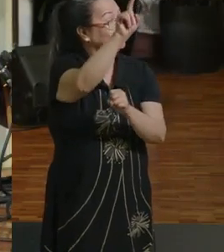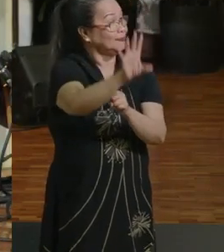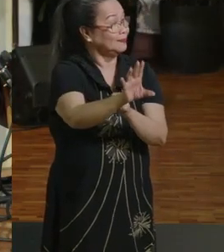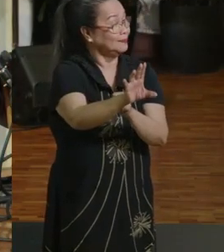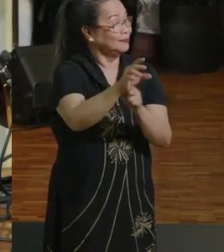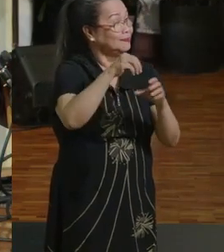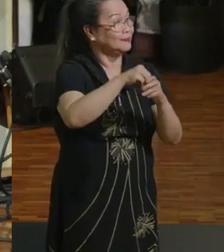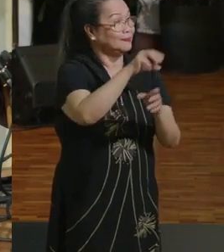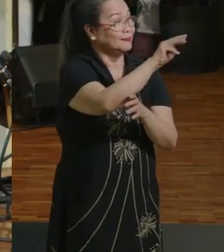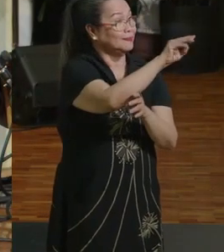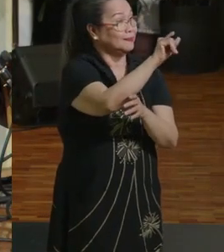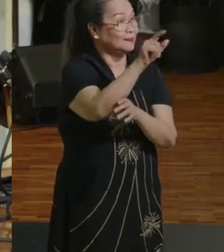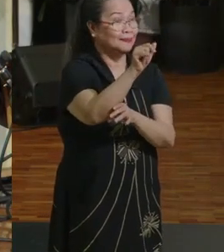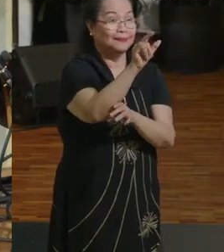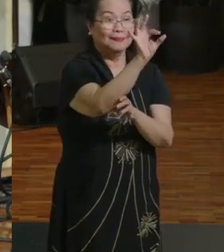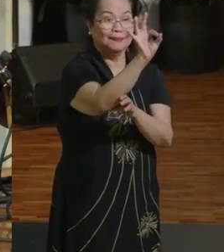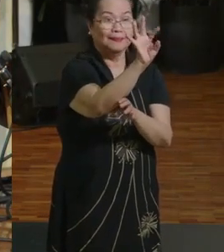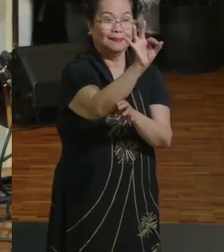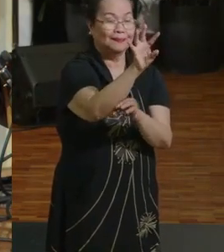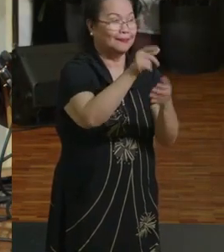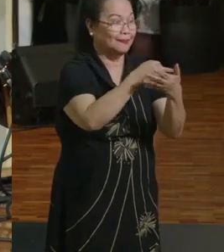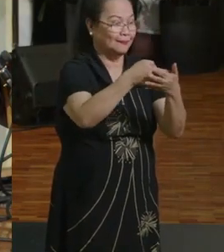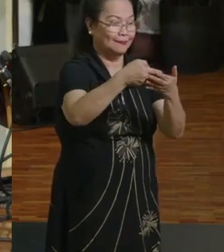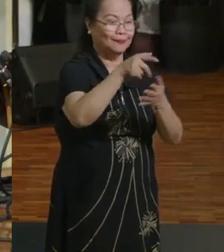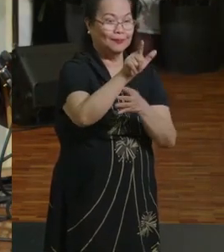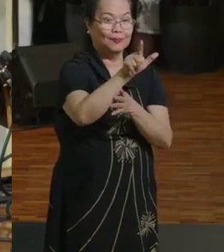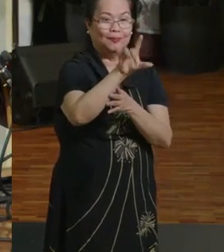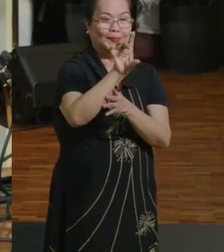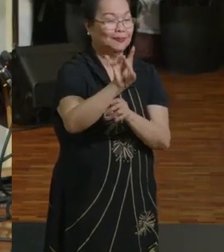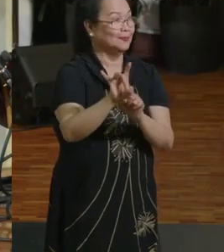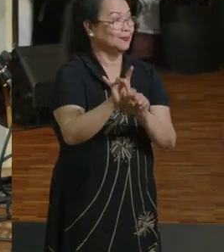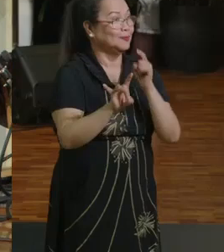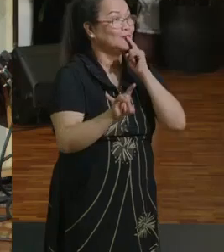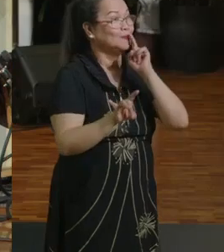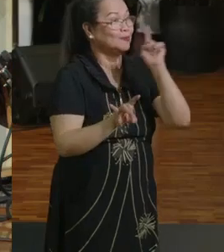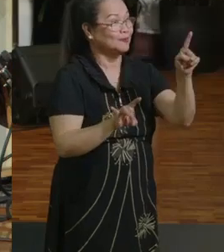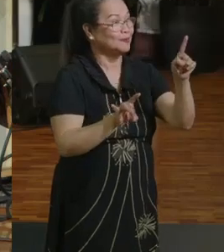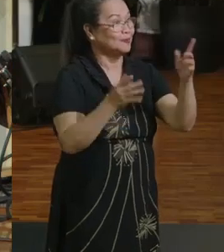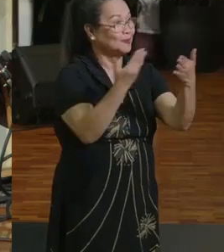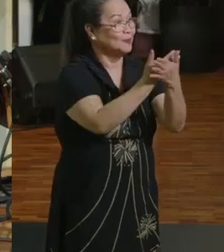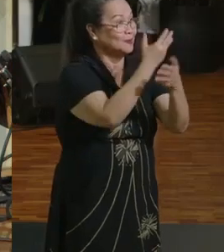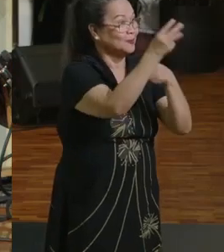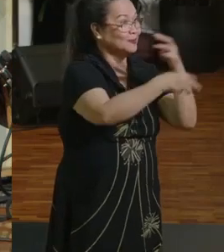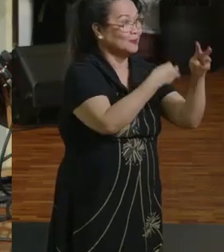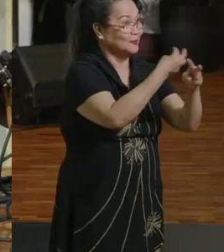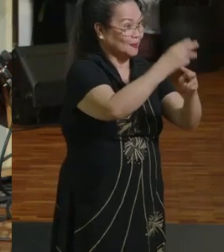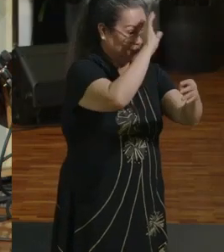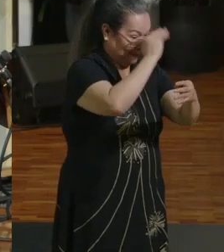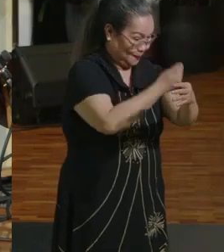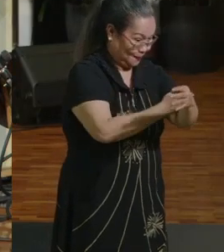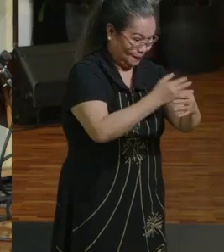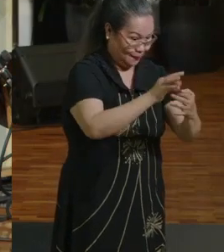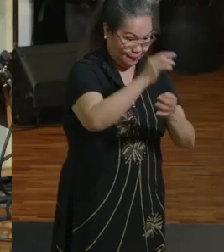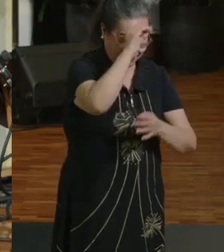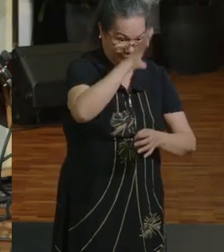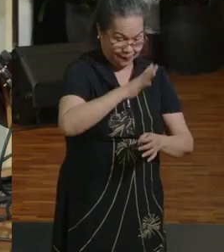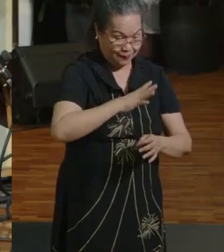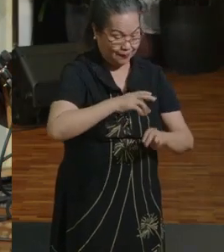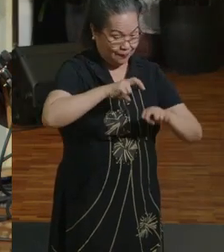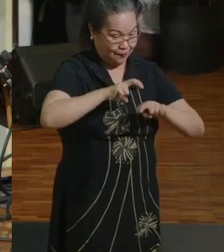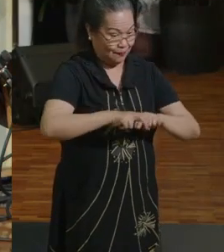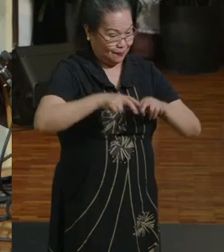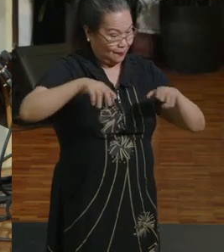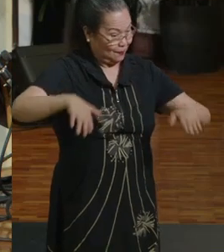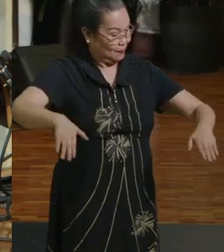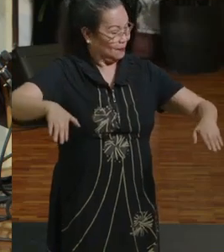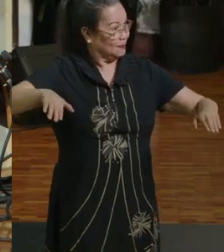sa Matthew 19:28, "Truly I say to you, in the new world, when the Son of Man will sit on his